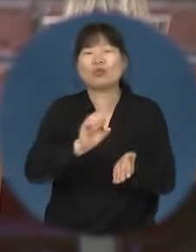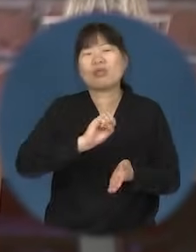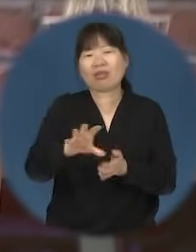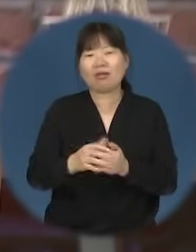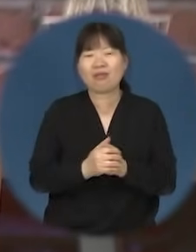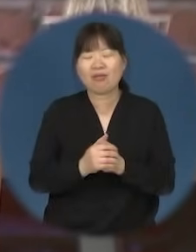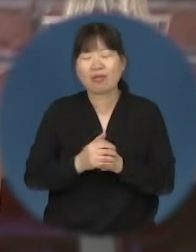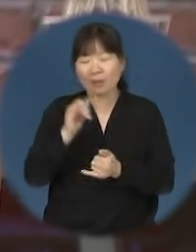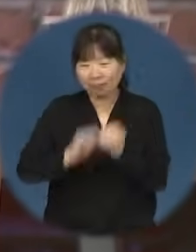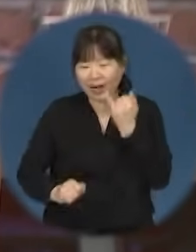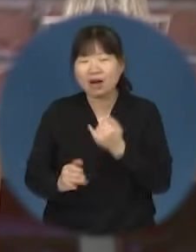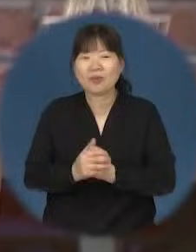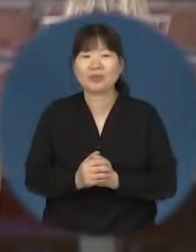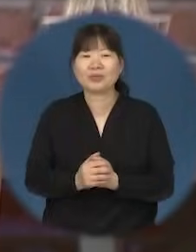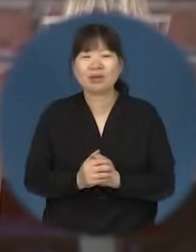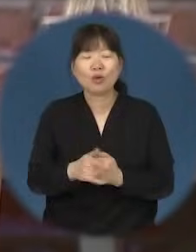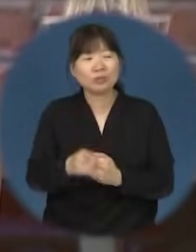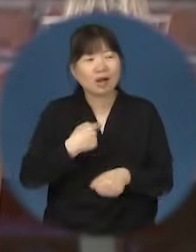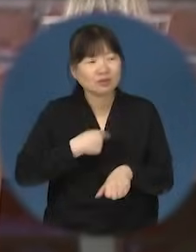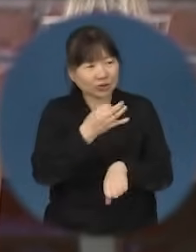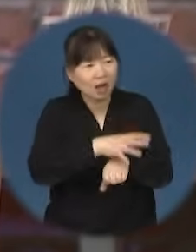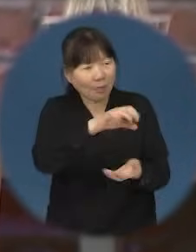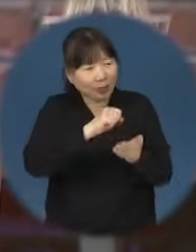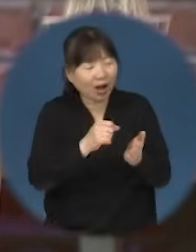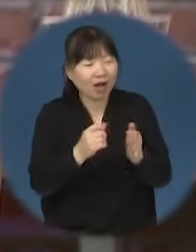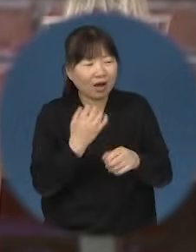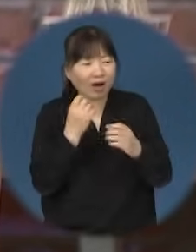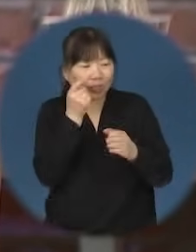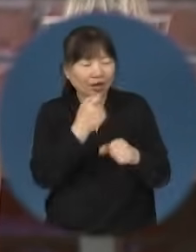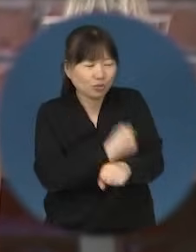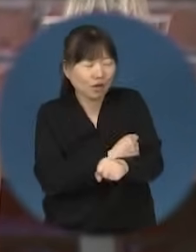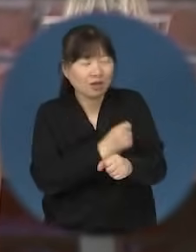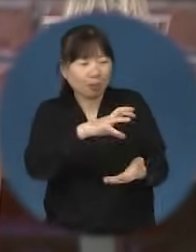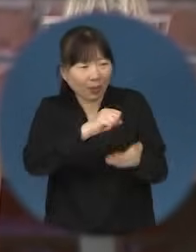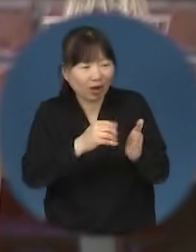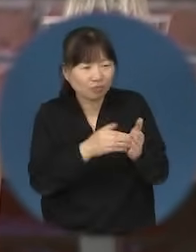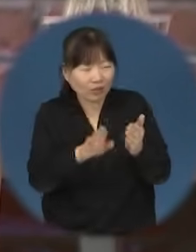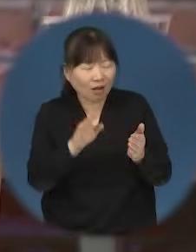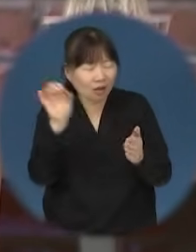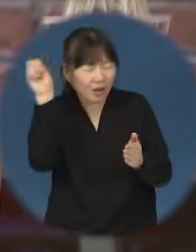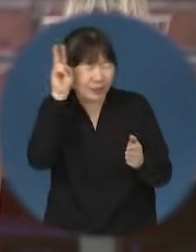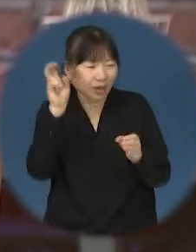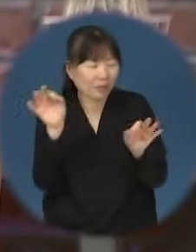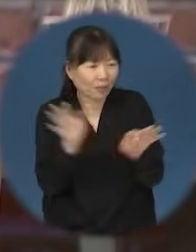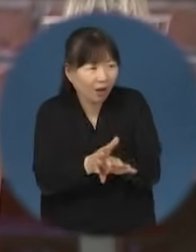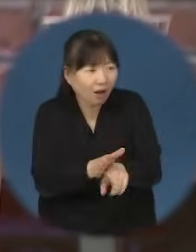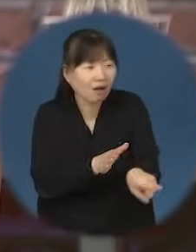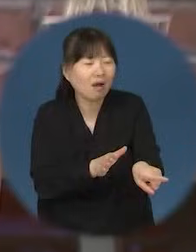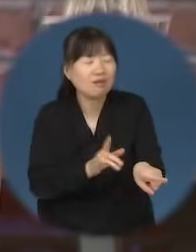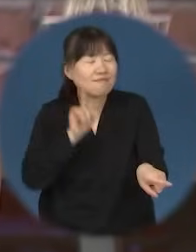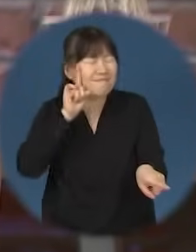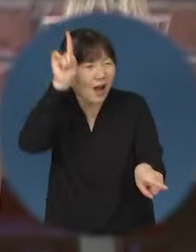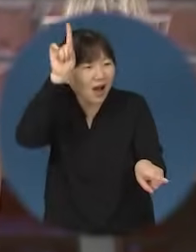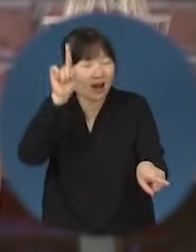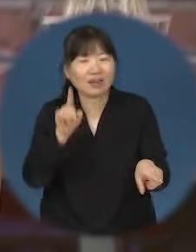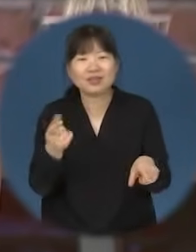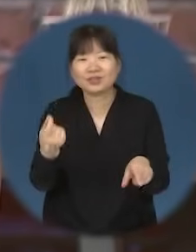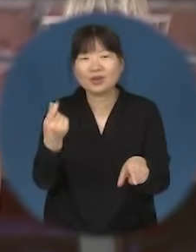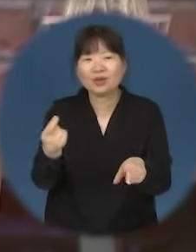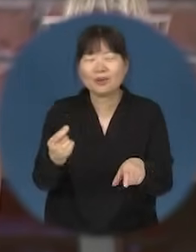예. 그러니까 열이 받겠어요? 안 받겠어요? 열받죠. 열받죠. 그러니까 한번 약속한 거, 마법의 칼의